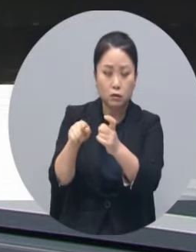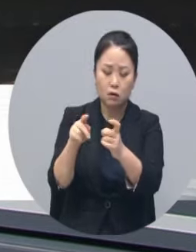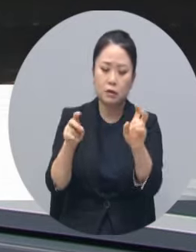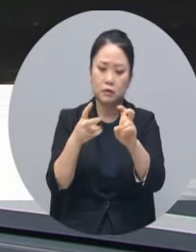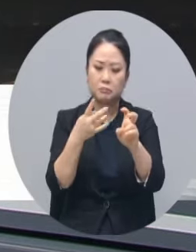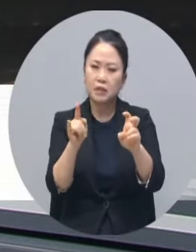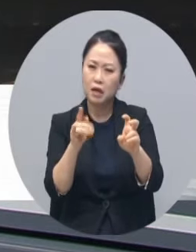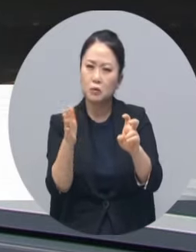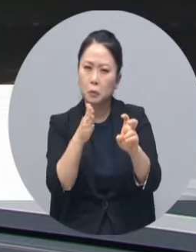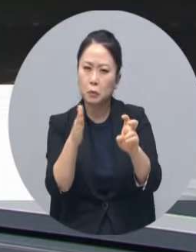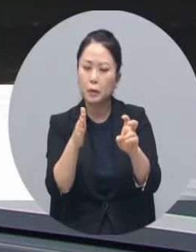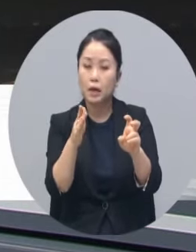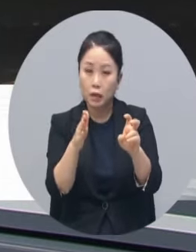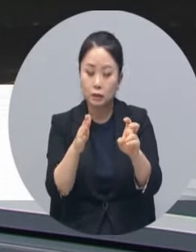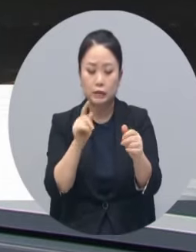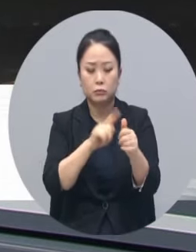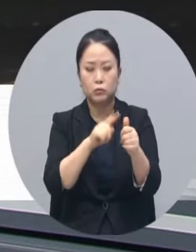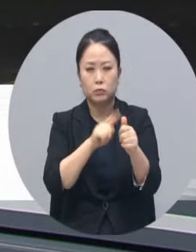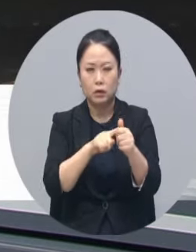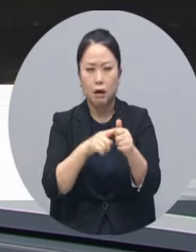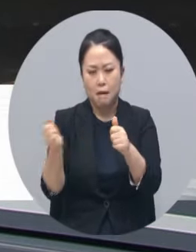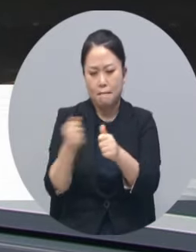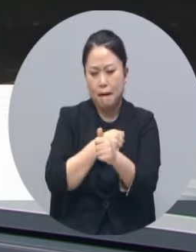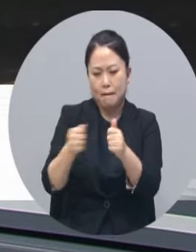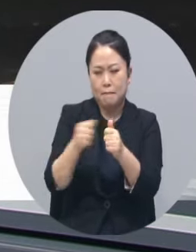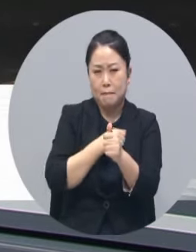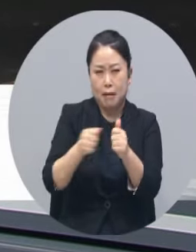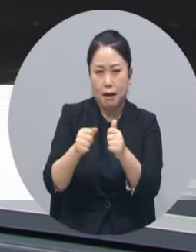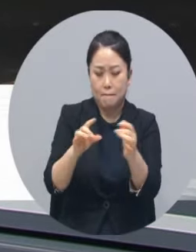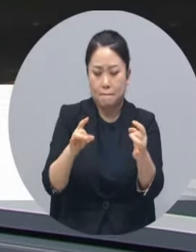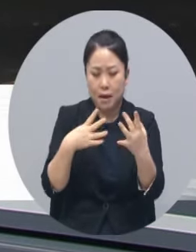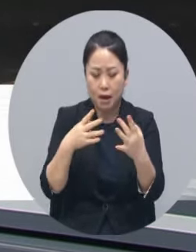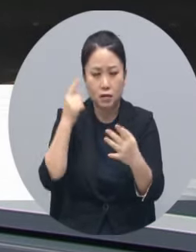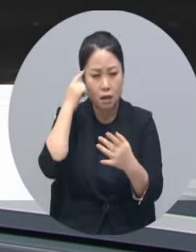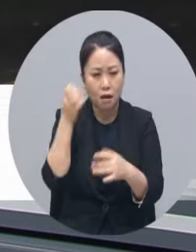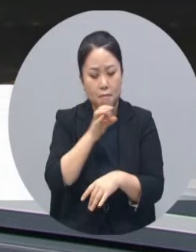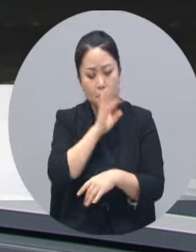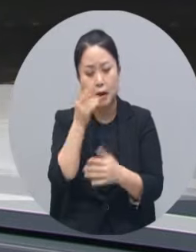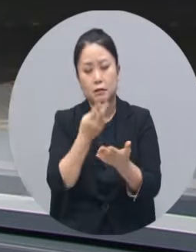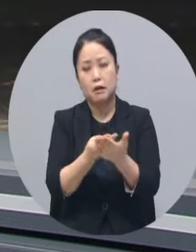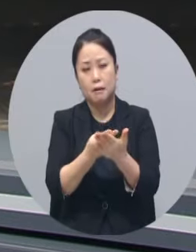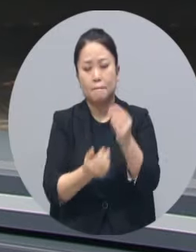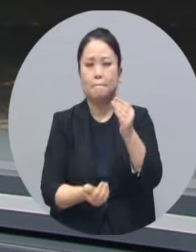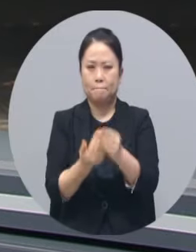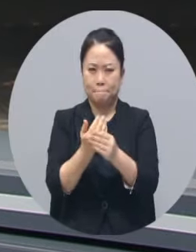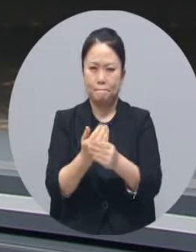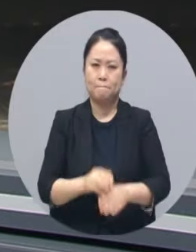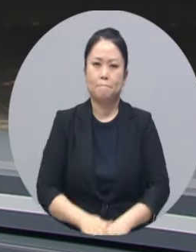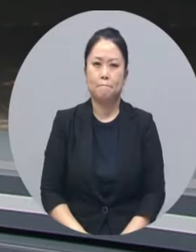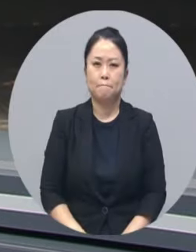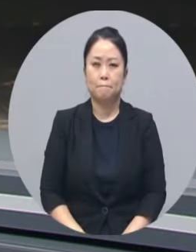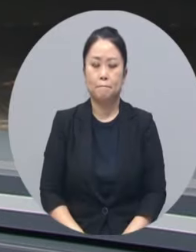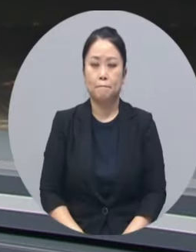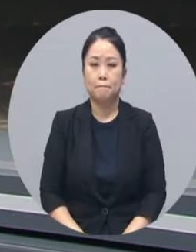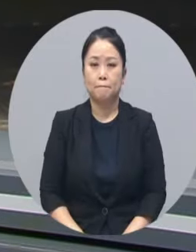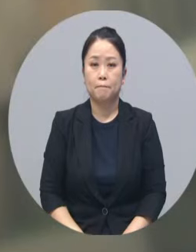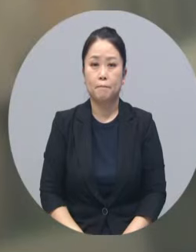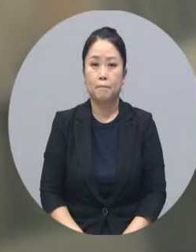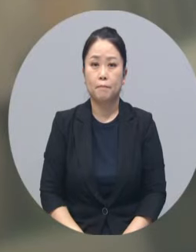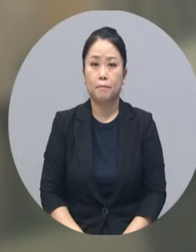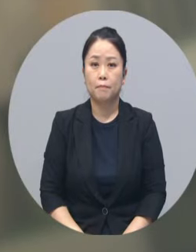무차별 폭행을 당해 뇌사 상태에 빠지는 사건이 발생했습니다. 첫 소식 이승엽 기자입니다.